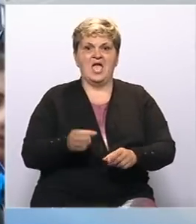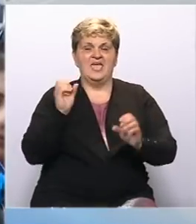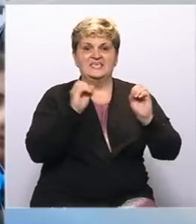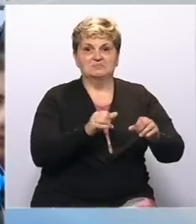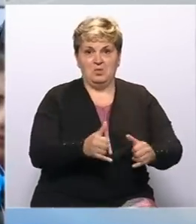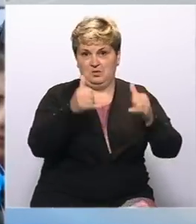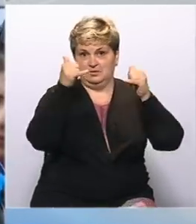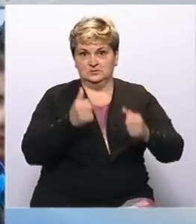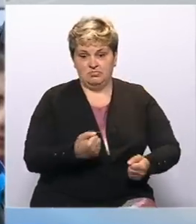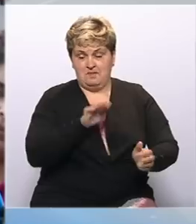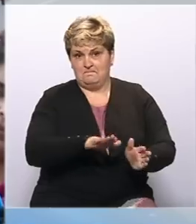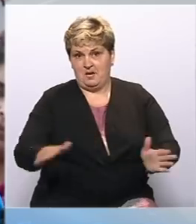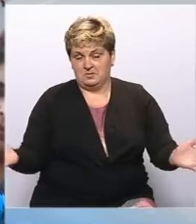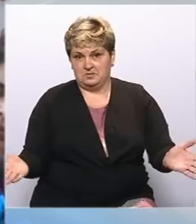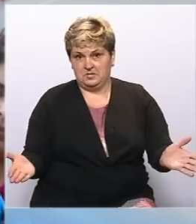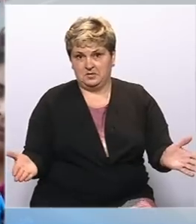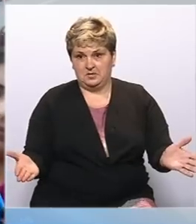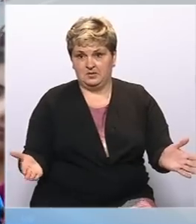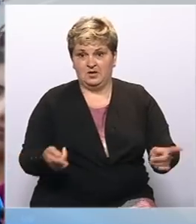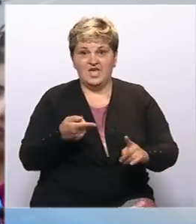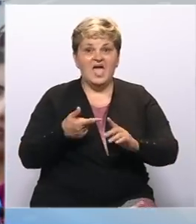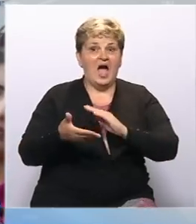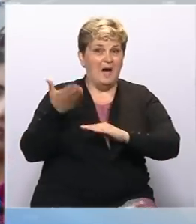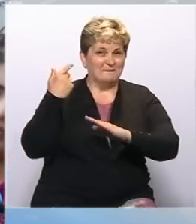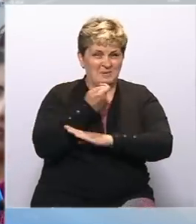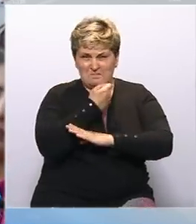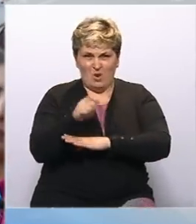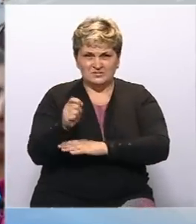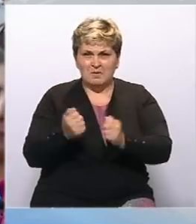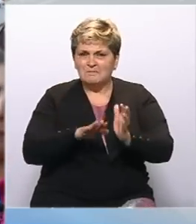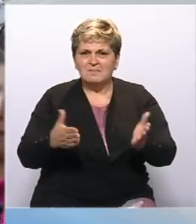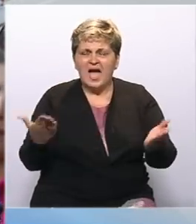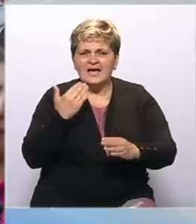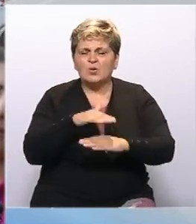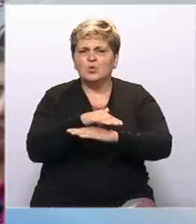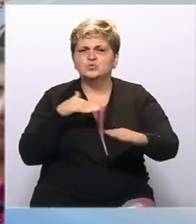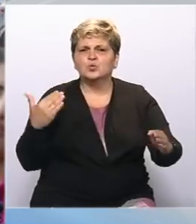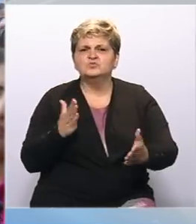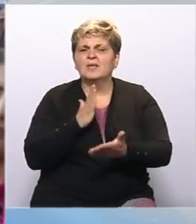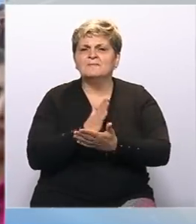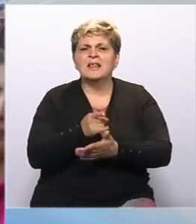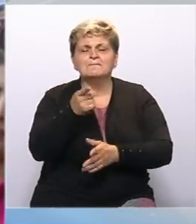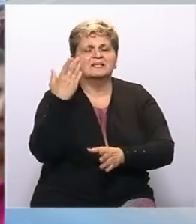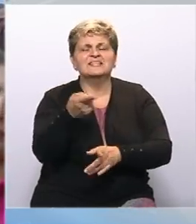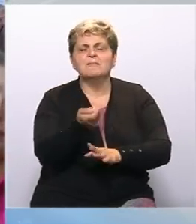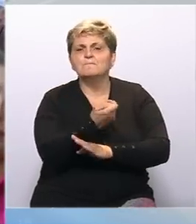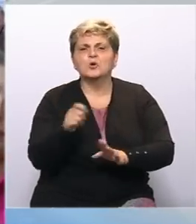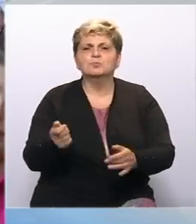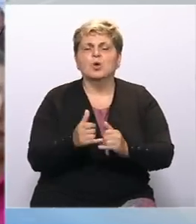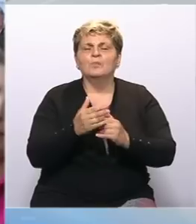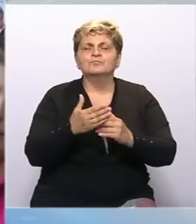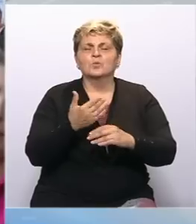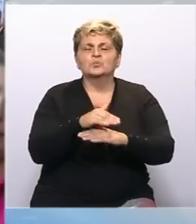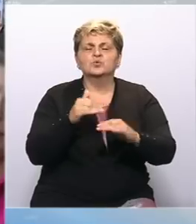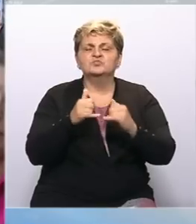sada je poskupio parking prostor. Govorili ste o prethodnim poskupljenjima prije parkinga. Kako se skupštinska većina odnosila prema tim poskupljenjima u Skupštini grada?